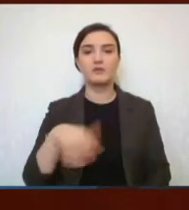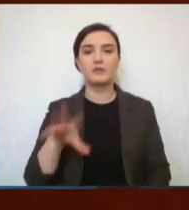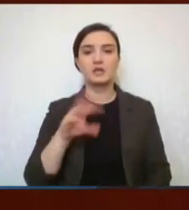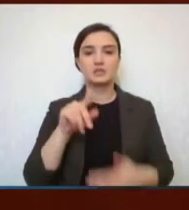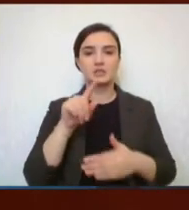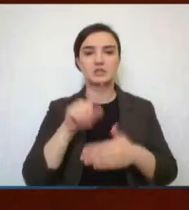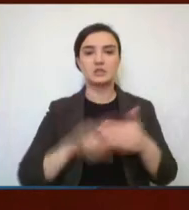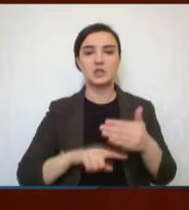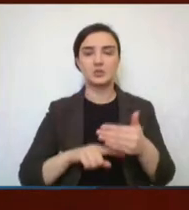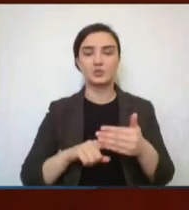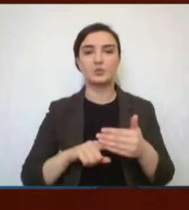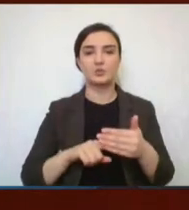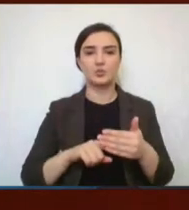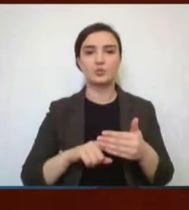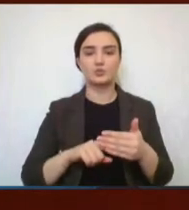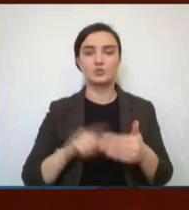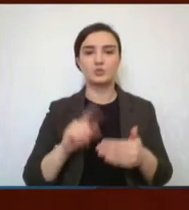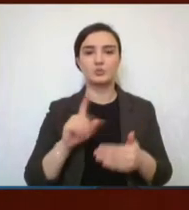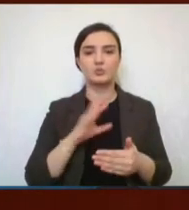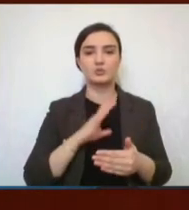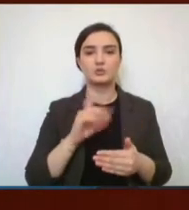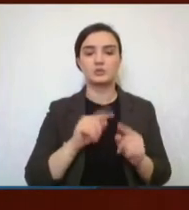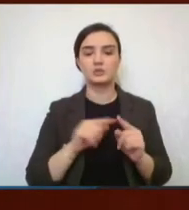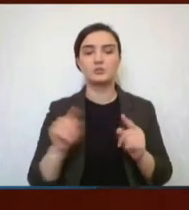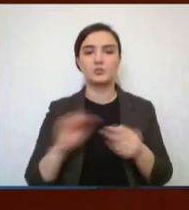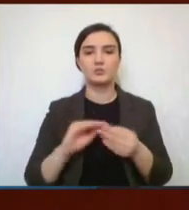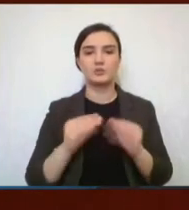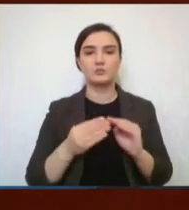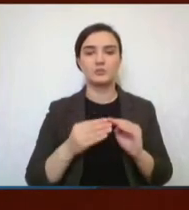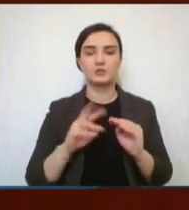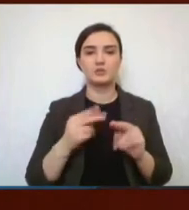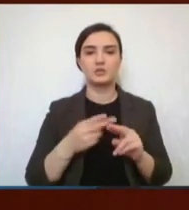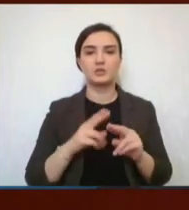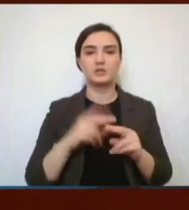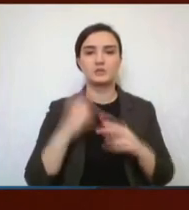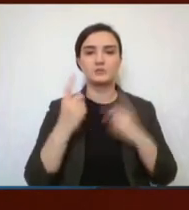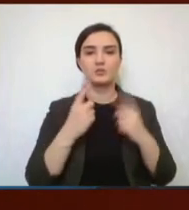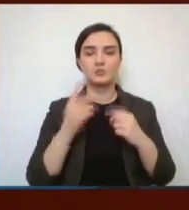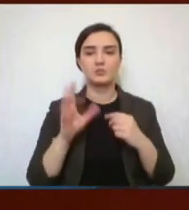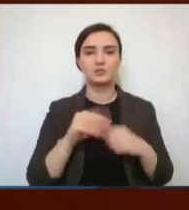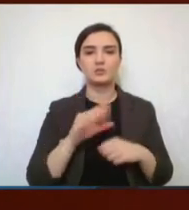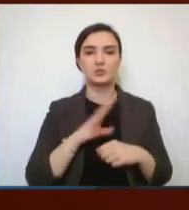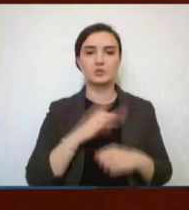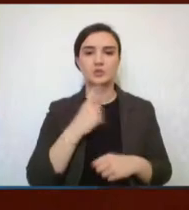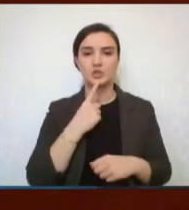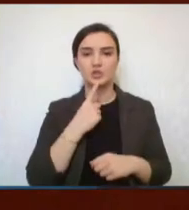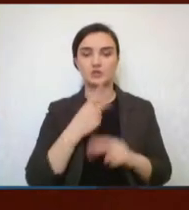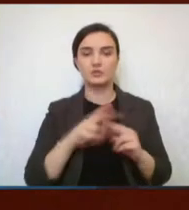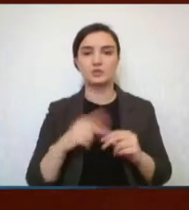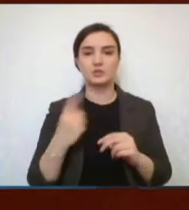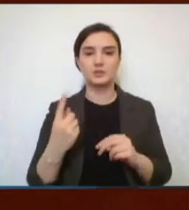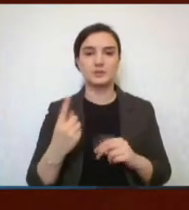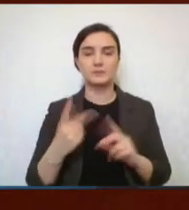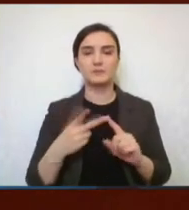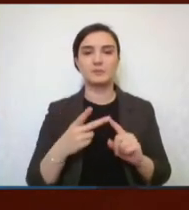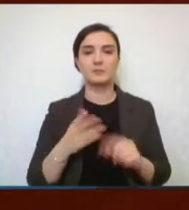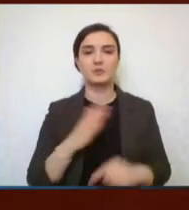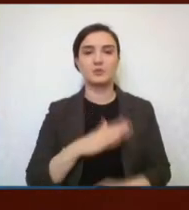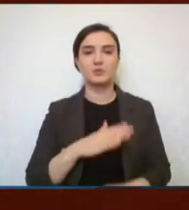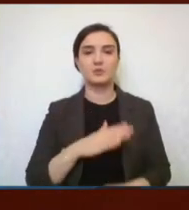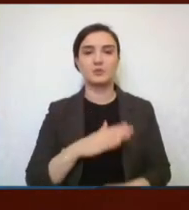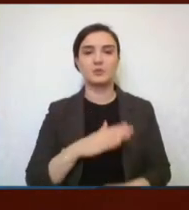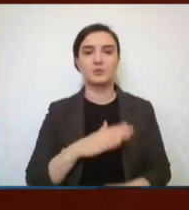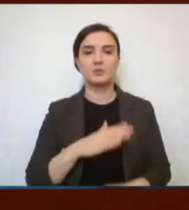კი ჰქონდეს რაღაც ეტაპზე ხარვეზი და ეს ინფორმაცია იყოს საეჭო. ეს ერთი. მეორე გზა,